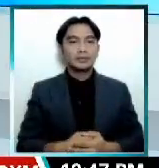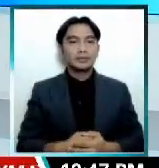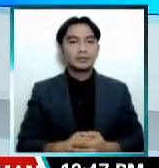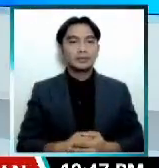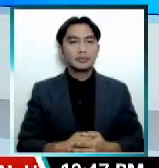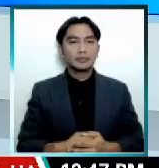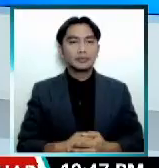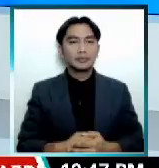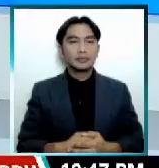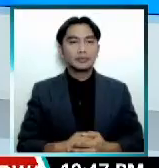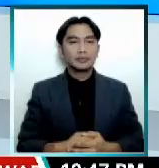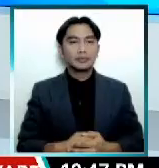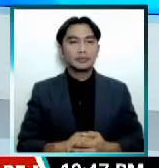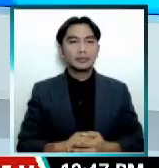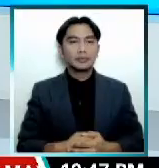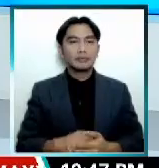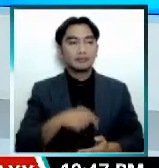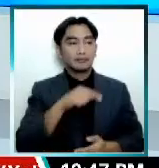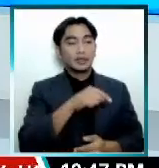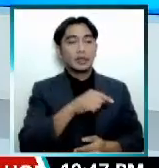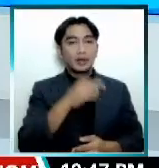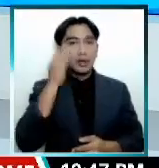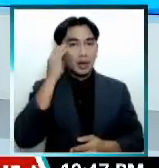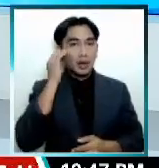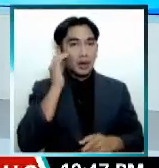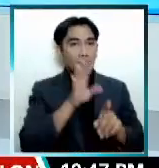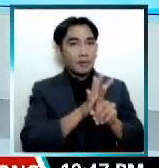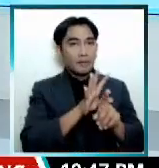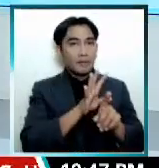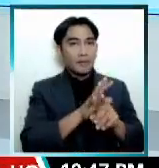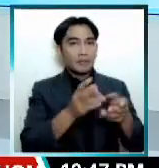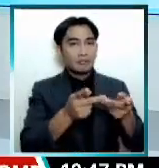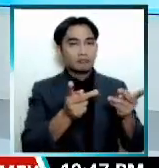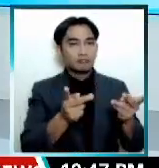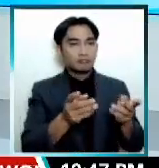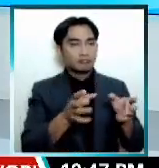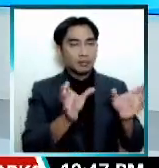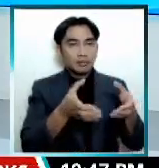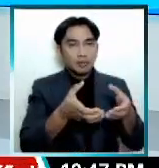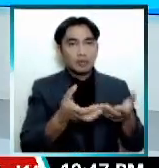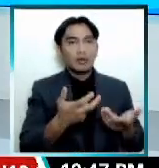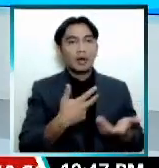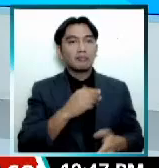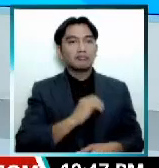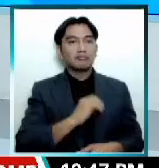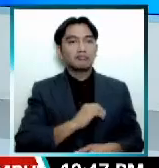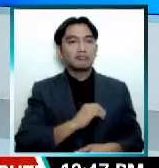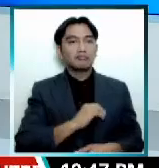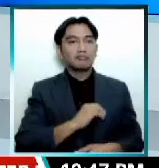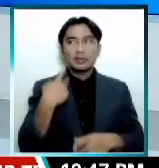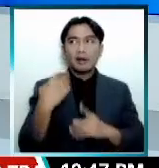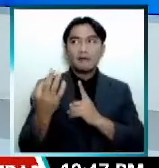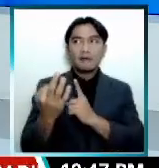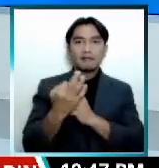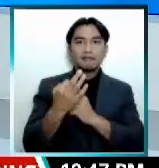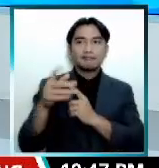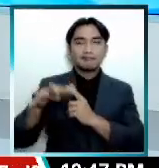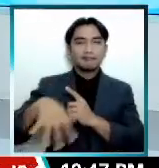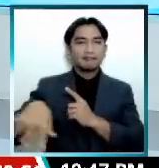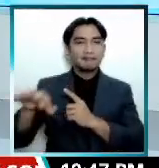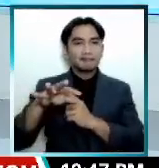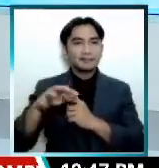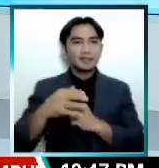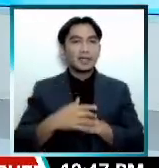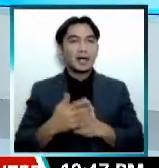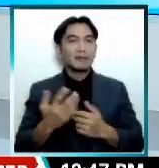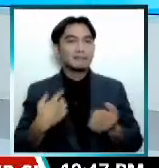Overwhelmed ang K-pop group na ITZY sa mainit na pag-welcome sa kanila ng Pinoy fans. Samantala, umabot na sa mahigit 8 milyon